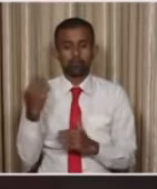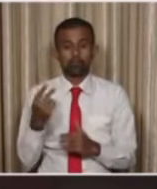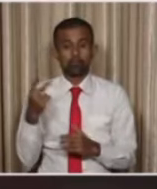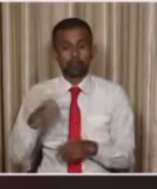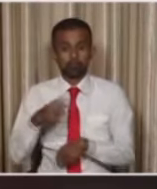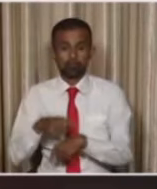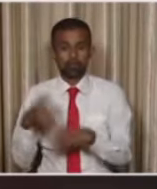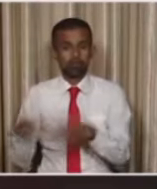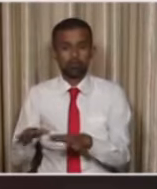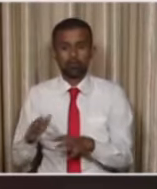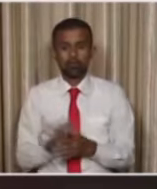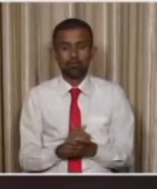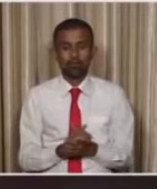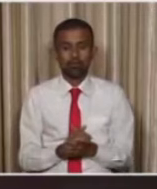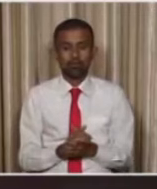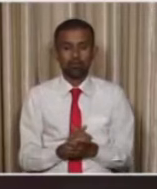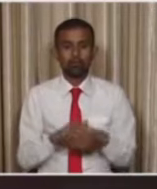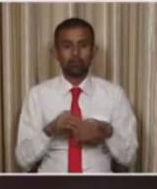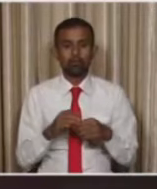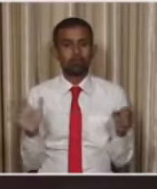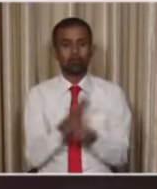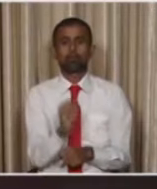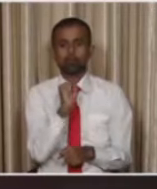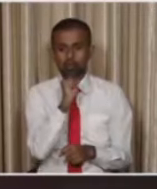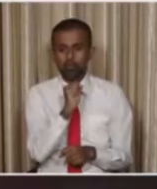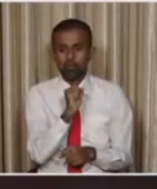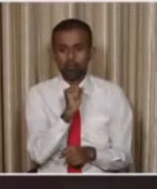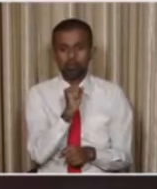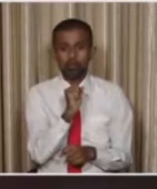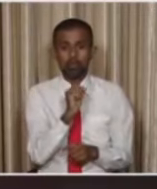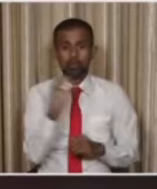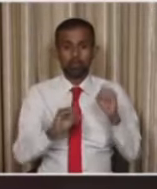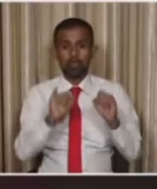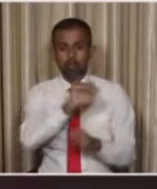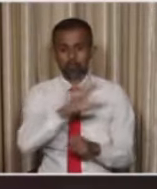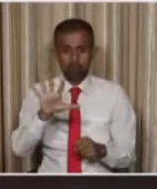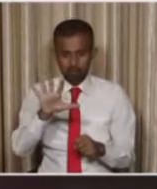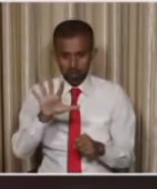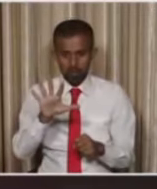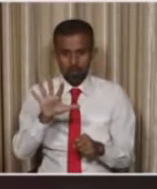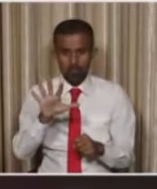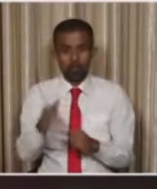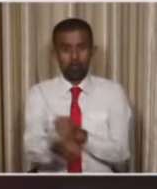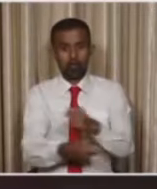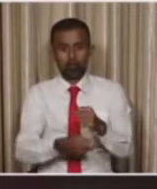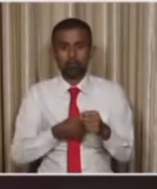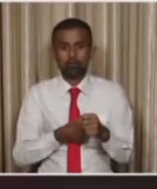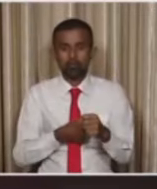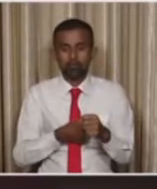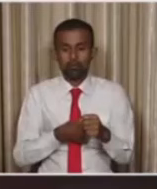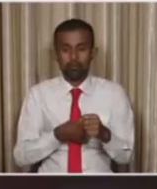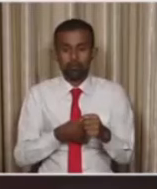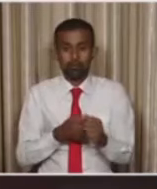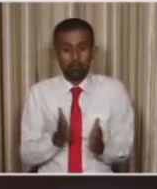වුණා. කොහොමද කොහෙම මේ මිනිහා ස්වයං පෝෂණය කරේ? එතකොට මහ කන්නේ තමයි 165ක් මේ අස්වැන්නේ එන්නේ. එතකොට මිනිහා